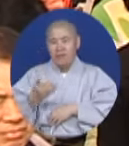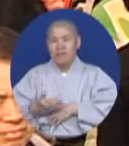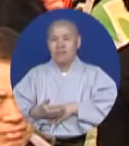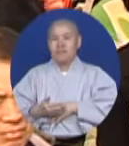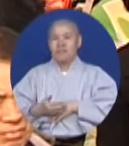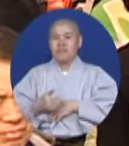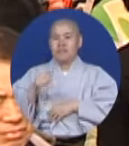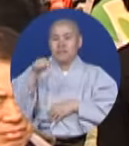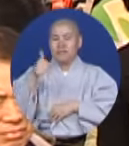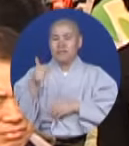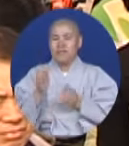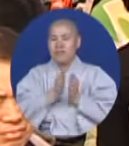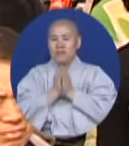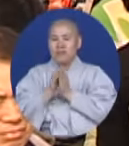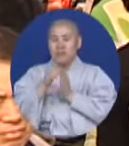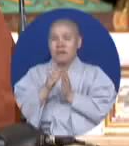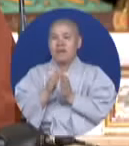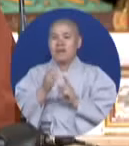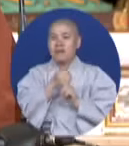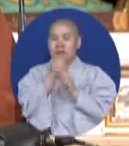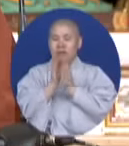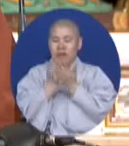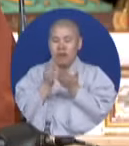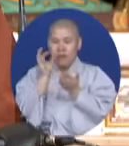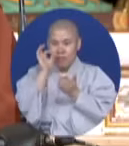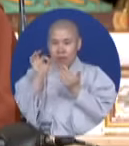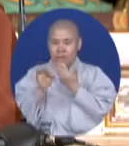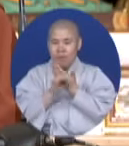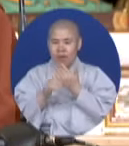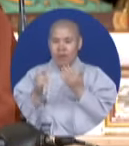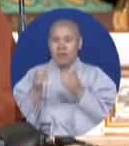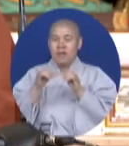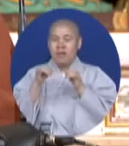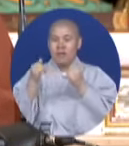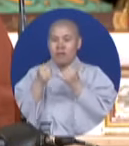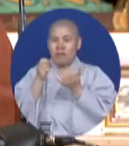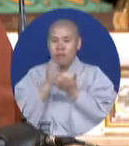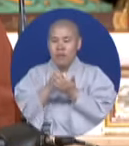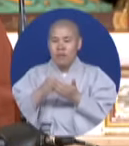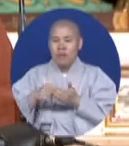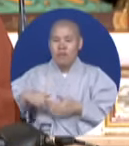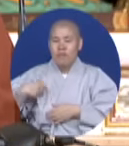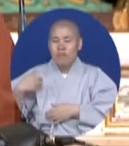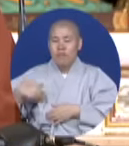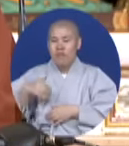금강경에 보면 인연법을 모르는 게 중생인데